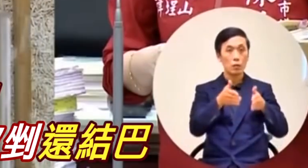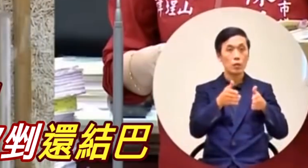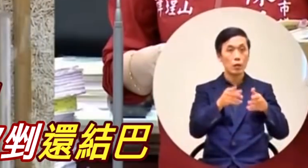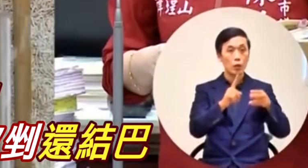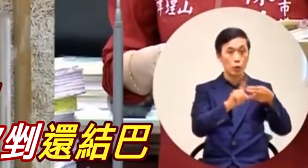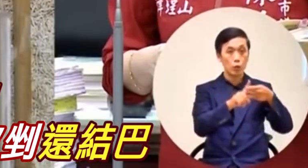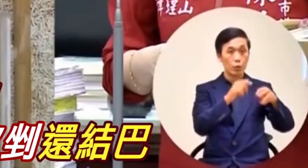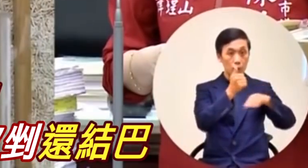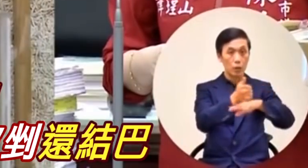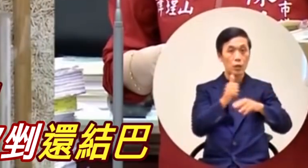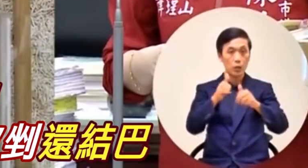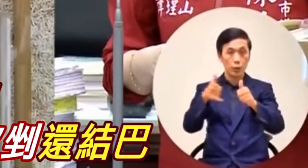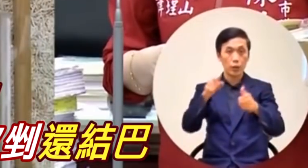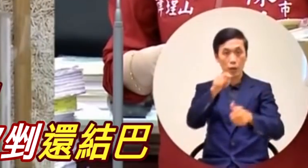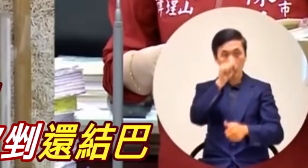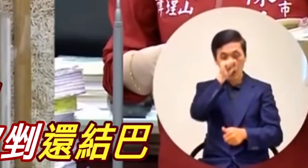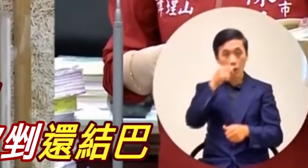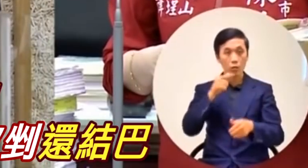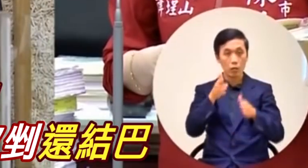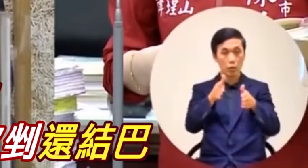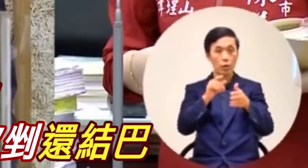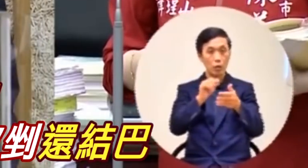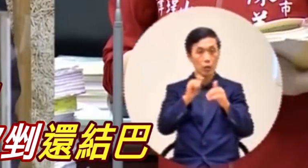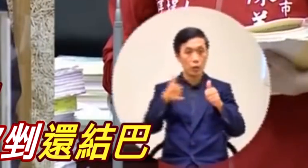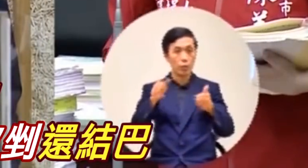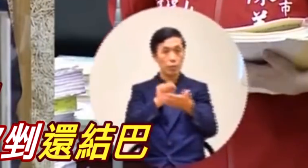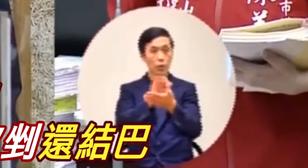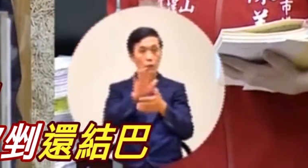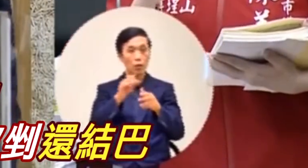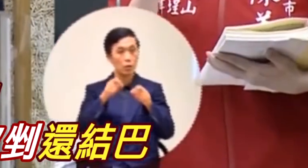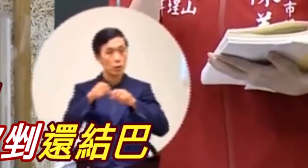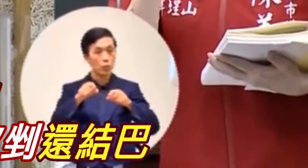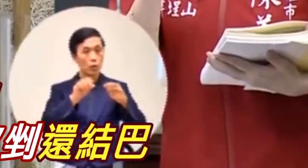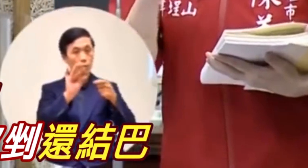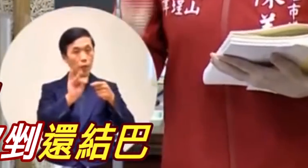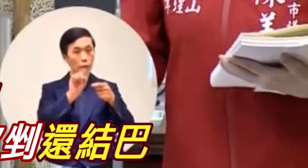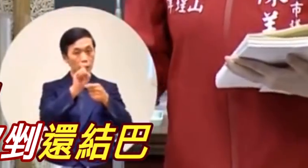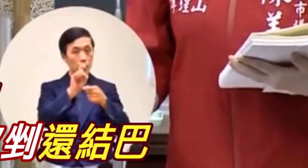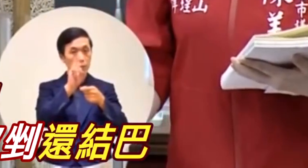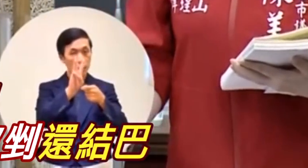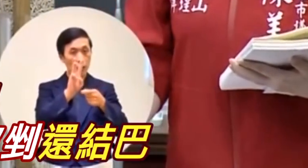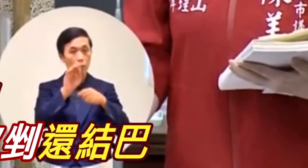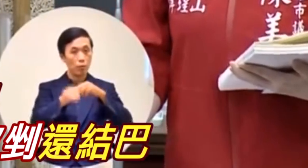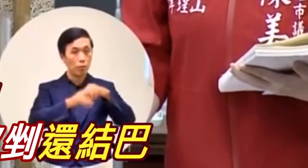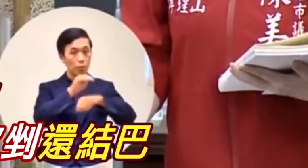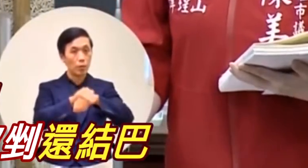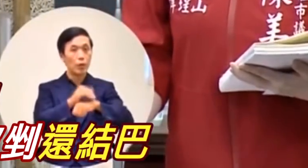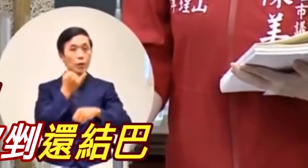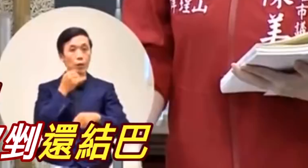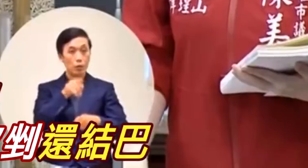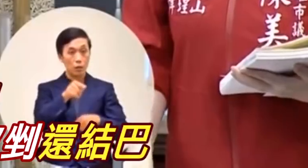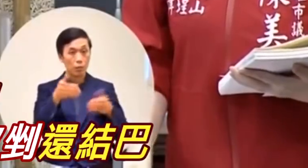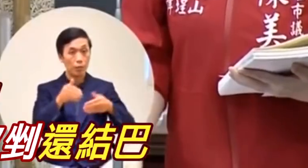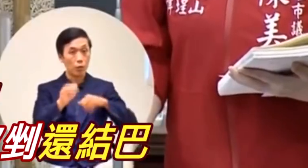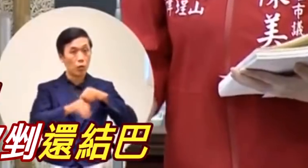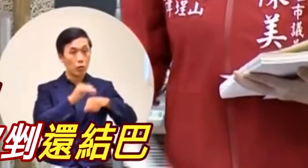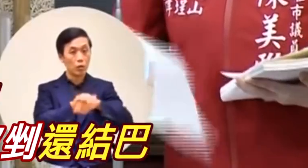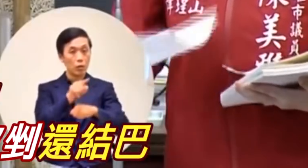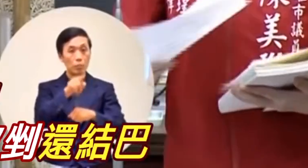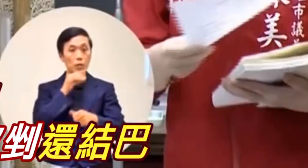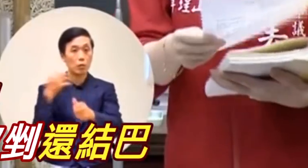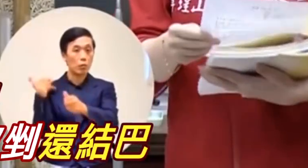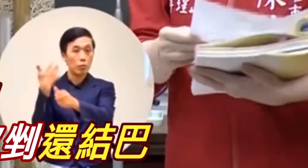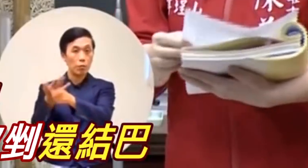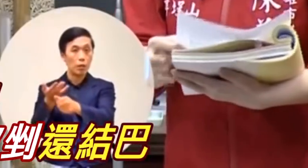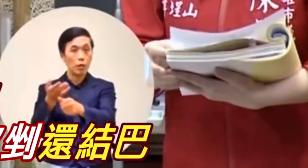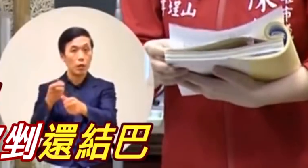还有议员您好，跟原报告，预计113年会完工。 好，那请问一下，这个完工以后啊，你们是会用委外的方式处